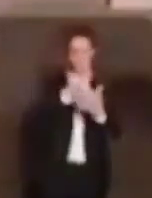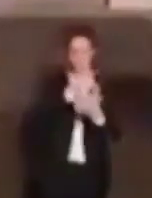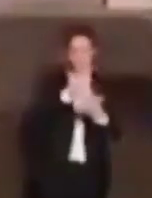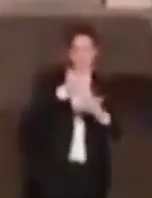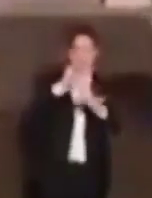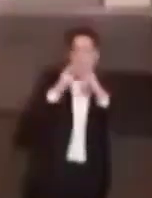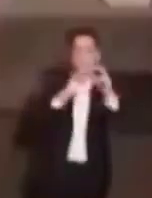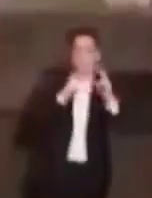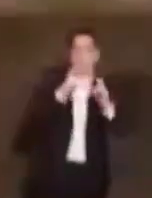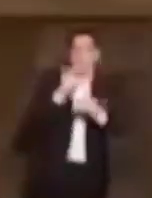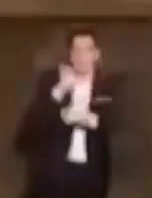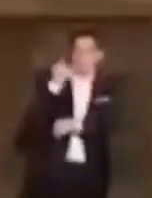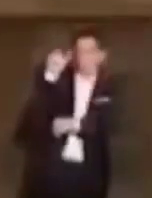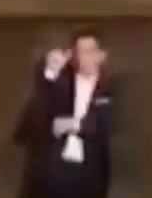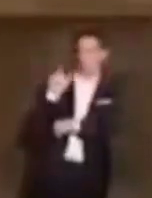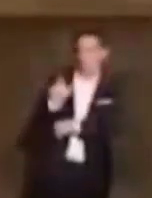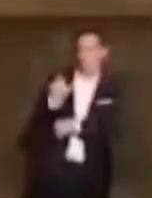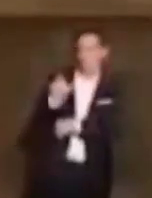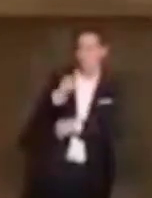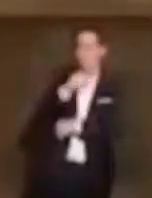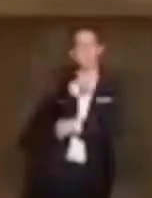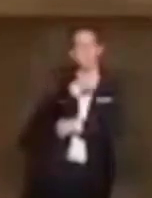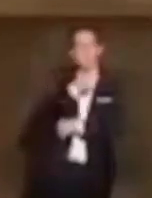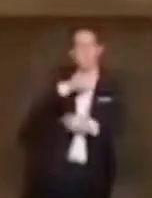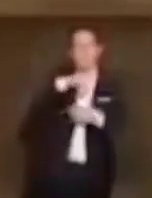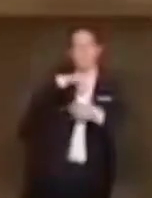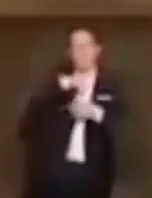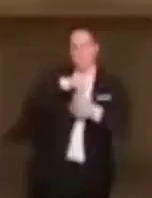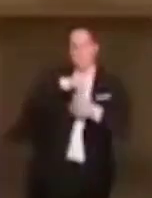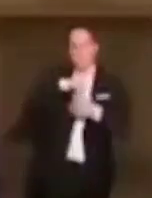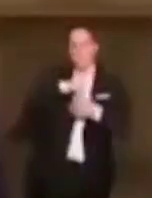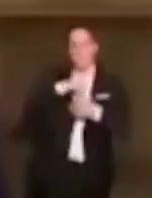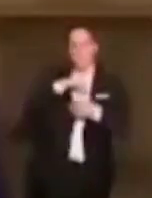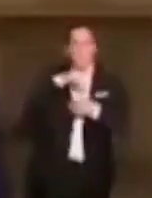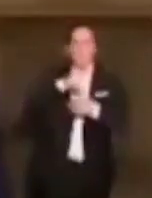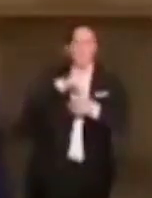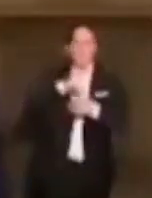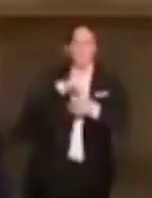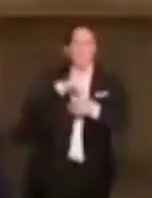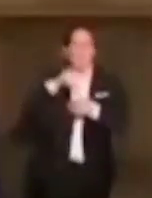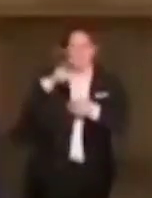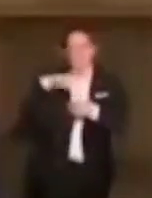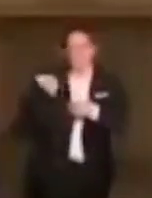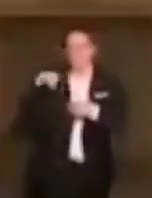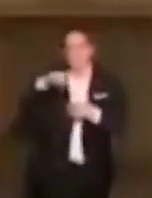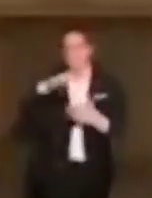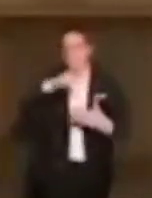کسی اهانت می کند به محمد؟ فرانسه یا عایشه؟